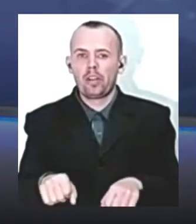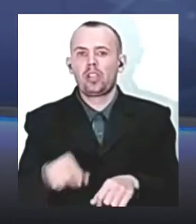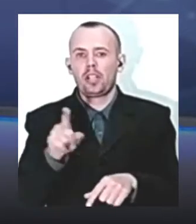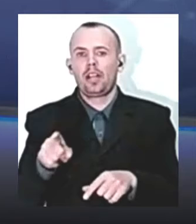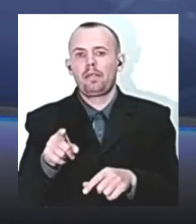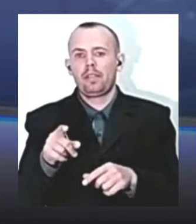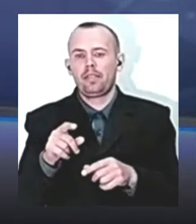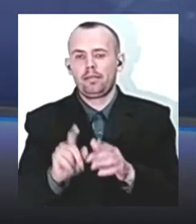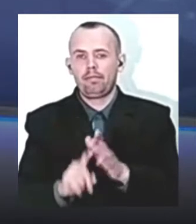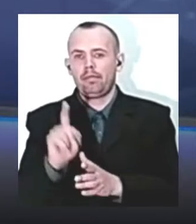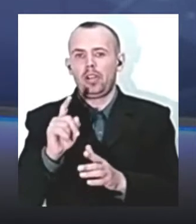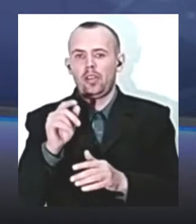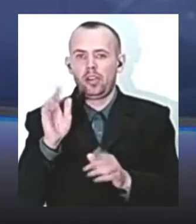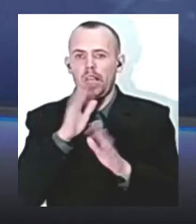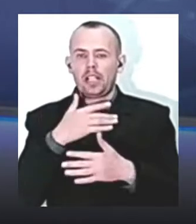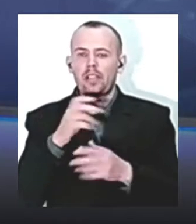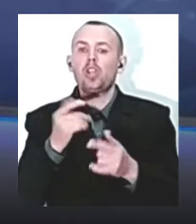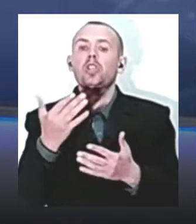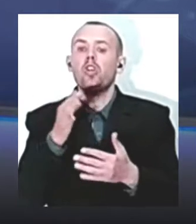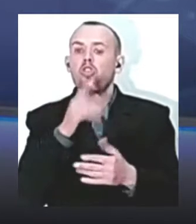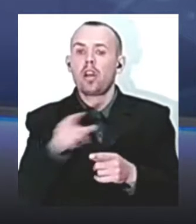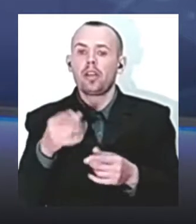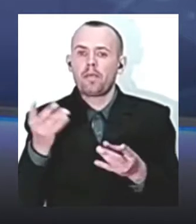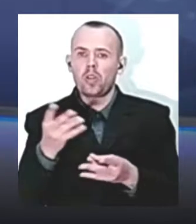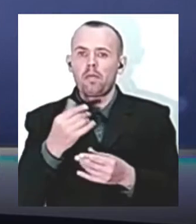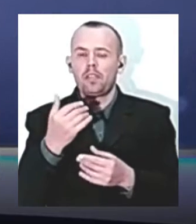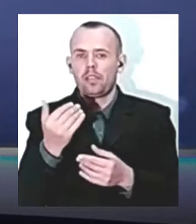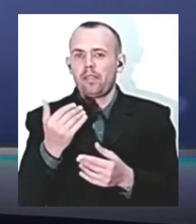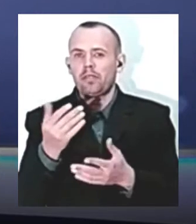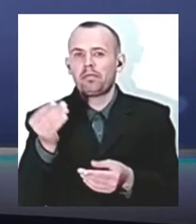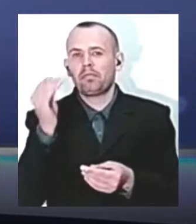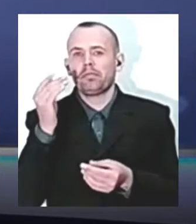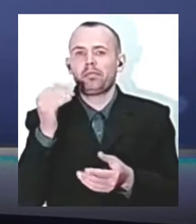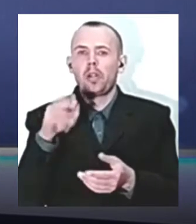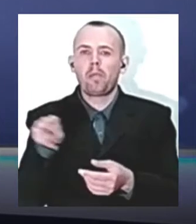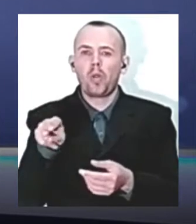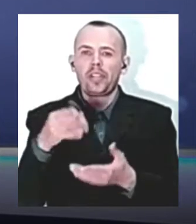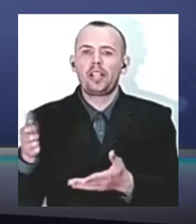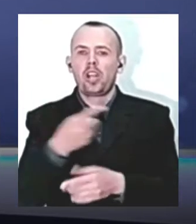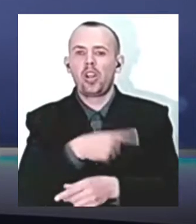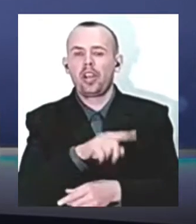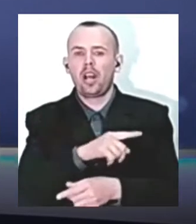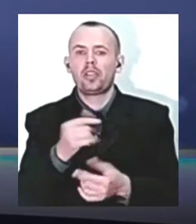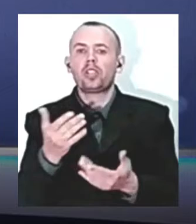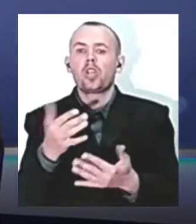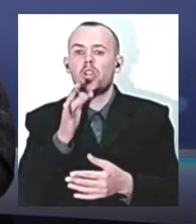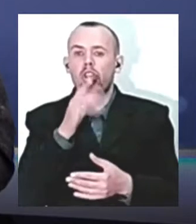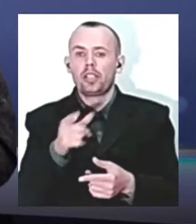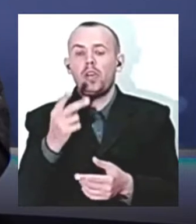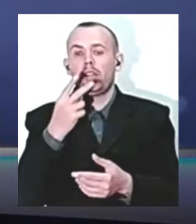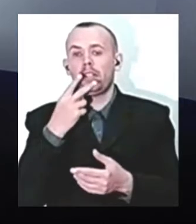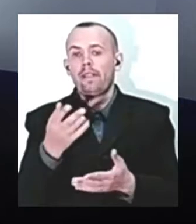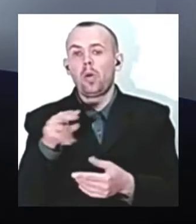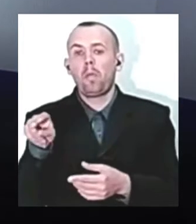станції. І скільки часу на це потрібно? З вашої практики в Подільській лікарні, наскільки на це часу ви йдете? Дивіться, в Подільську ми